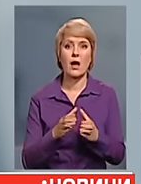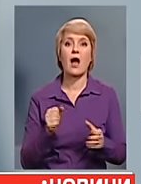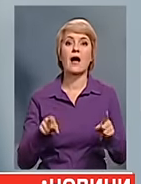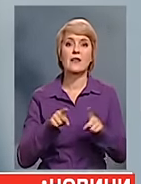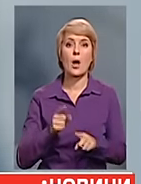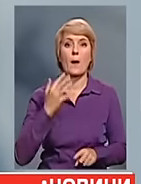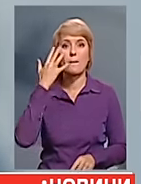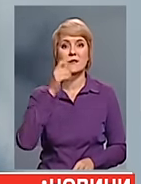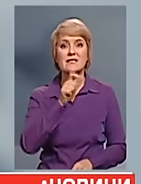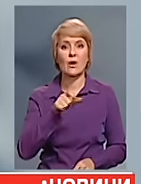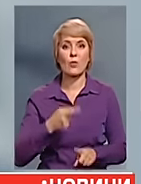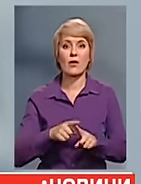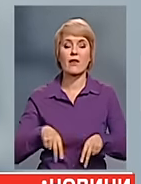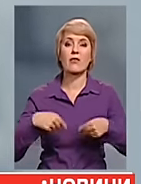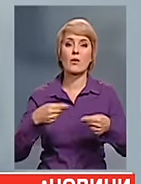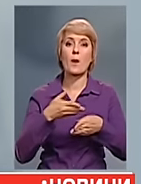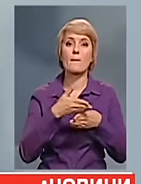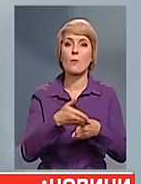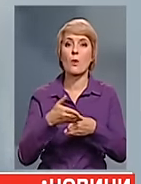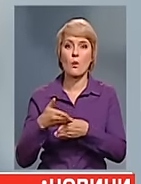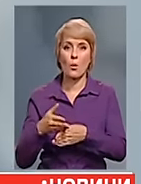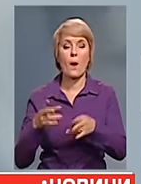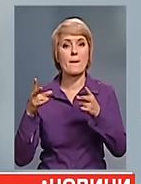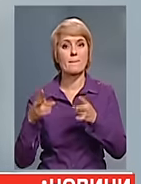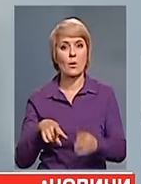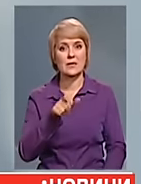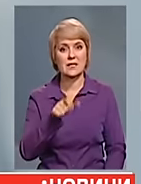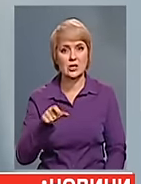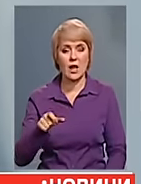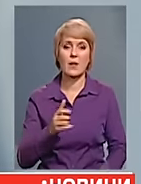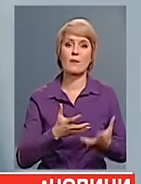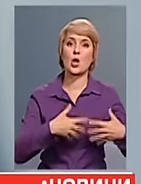також психологи, які надають психологічну допомогу як постраждалим, так і родичам загиблих.